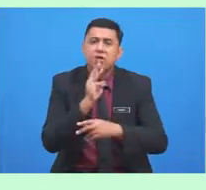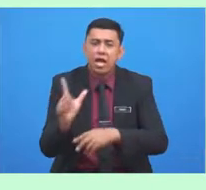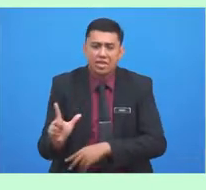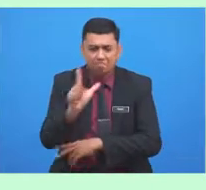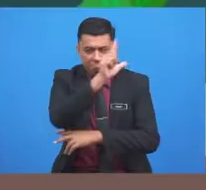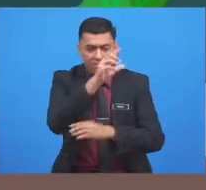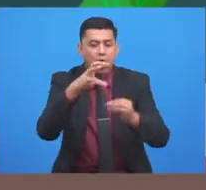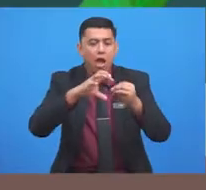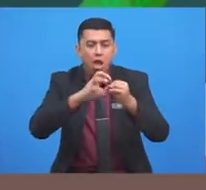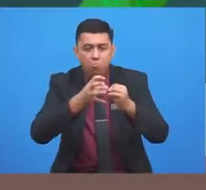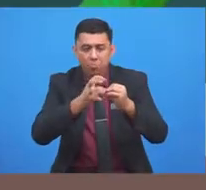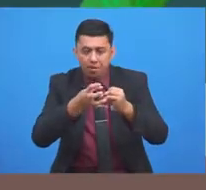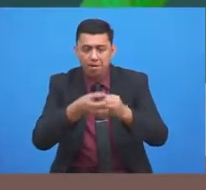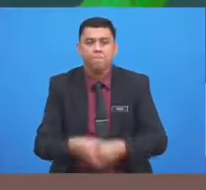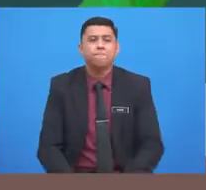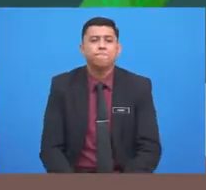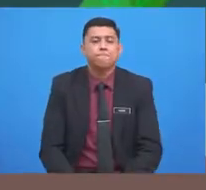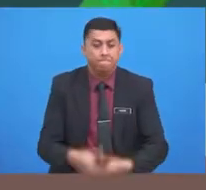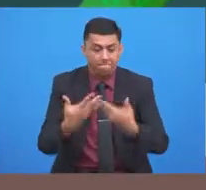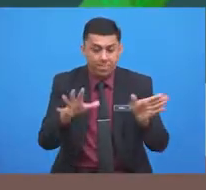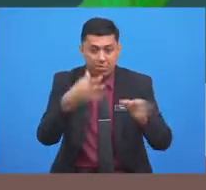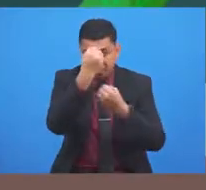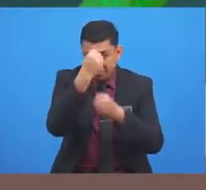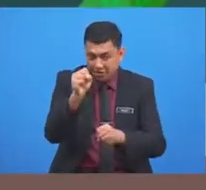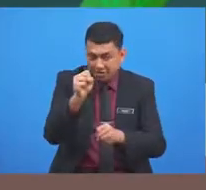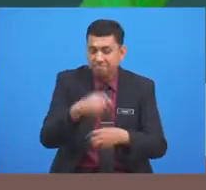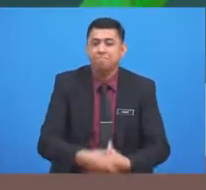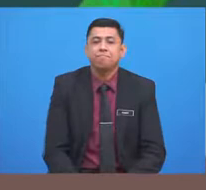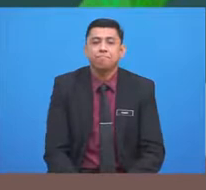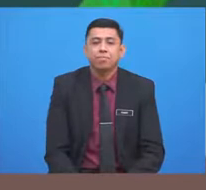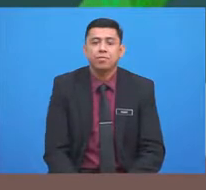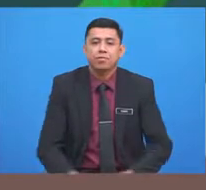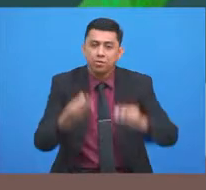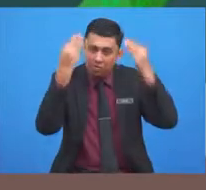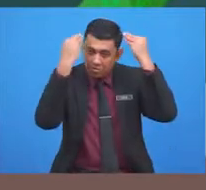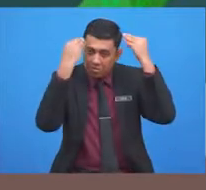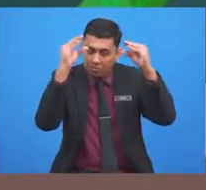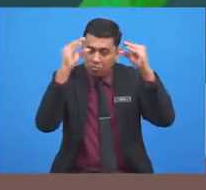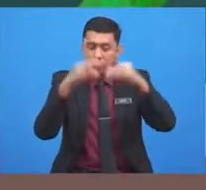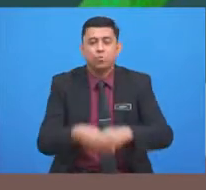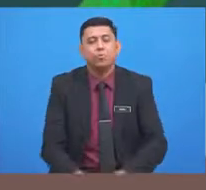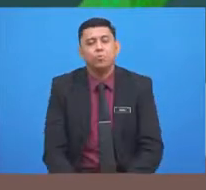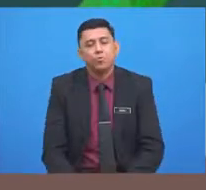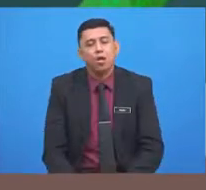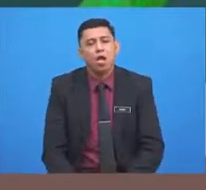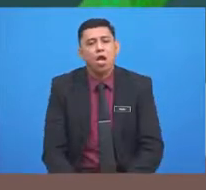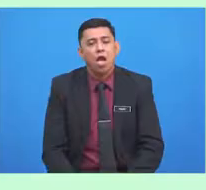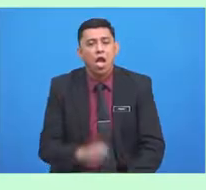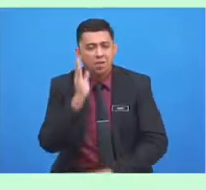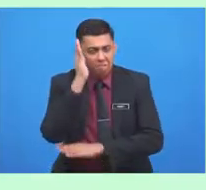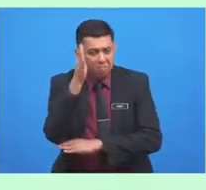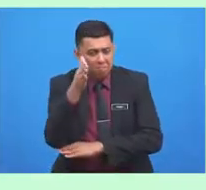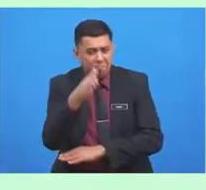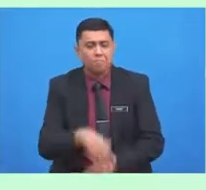eksmosfera. Okey, pelajar-pelajar dah bersedia? Kalau sudah bersedia, cikgu akan menjelaskan proses pertama,